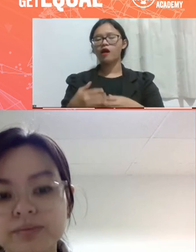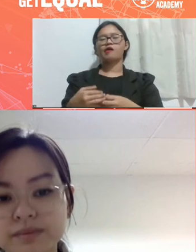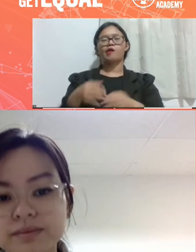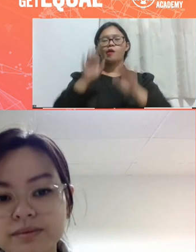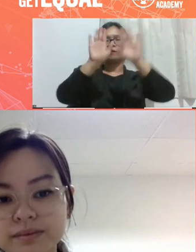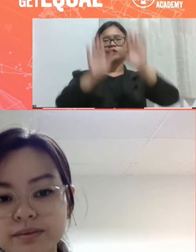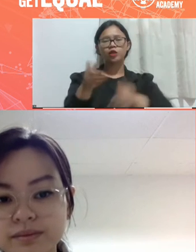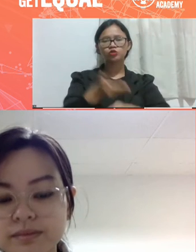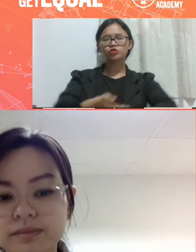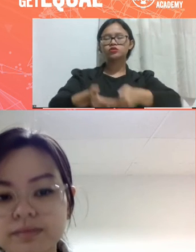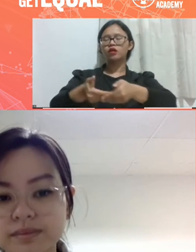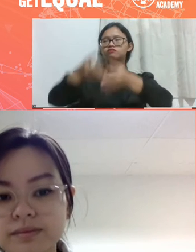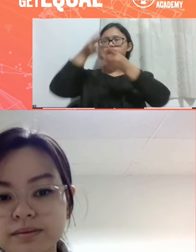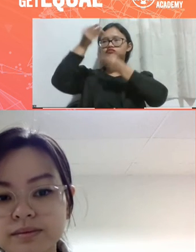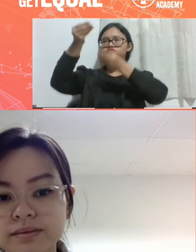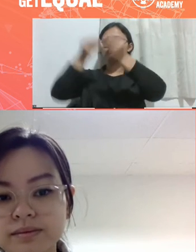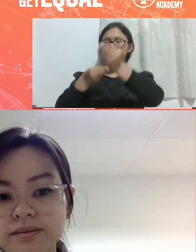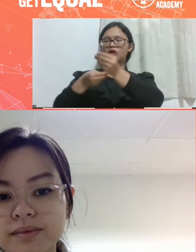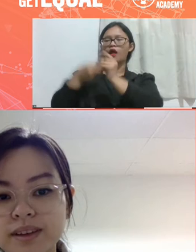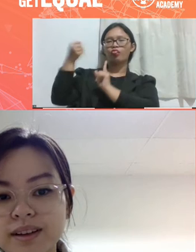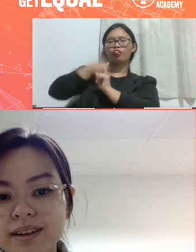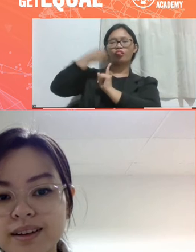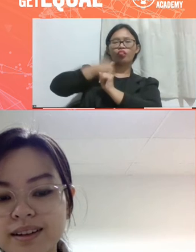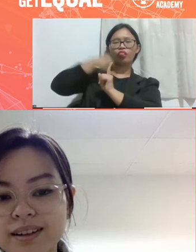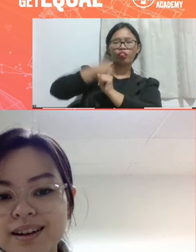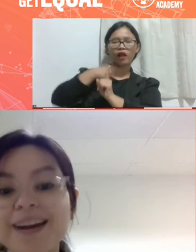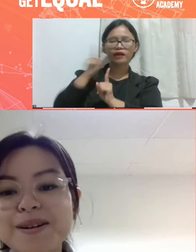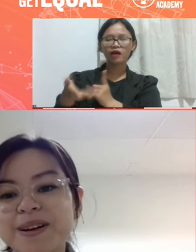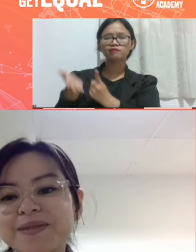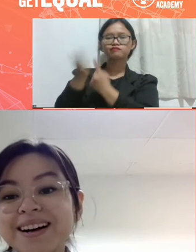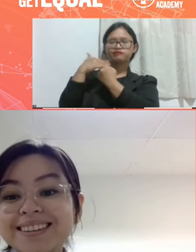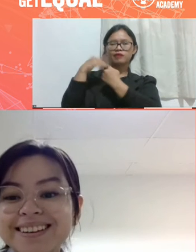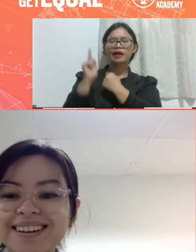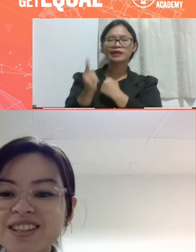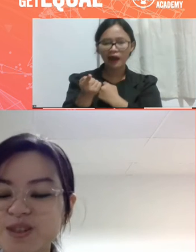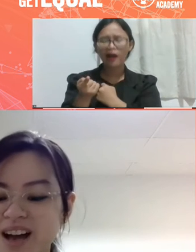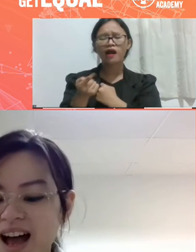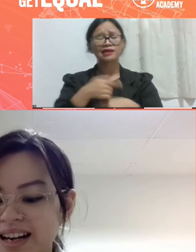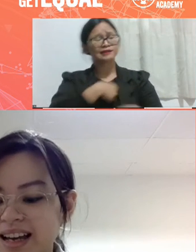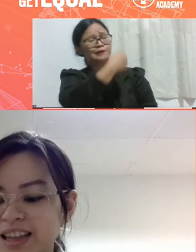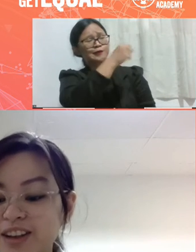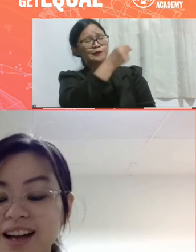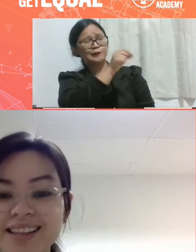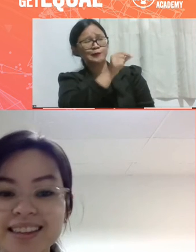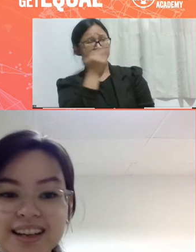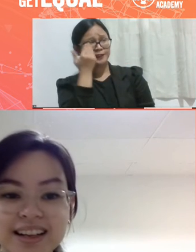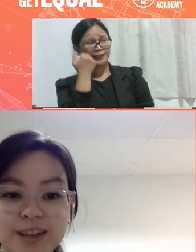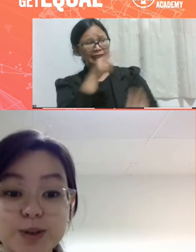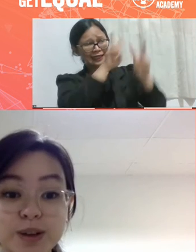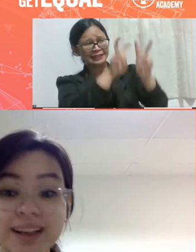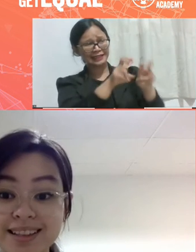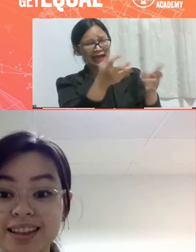sosial diakibatkan karena bullying. Bukan begitu, Kak Tika? Menurut Kak Tika gimana? Benar banget. Tadi kan sudah ada itu ya riset